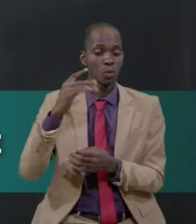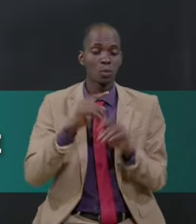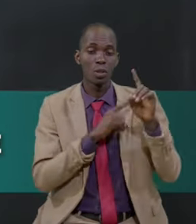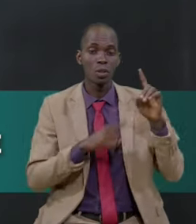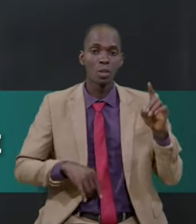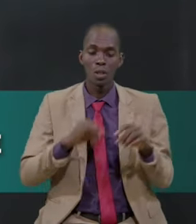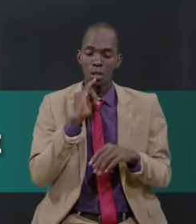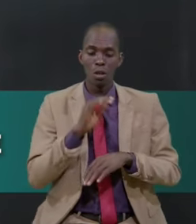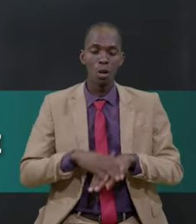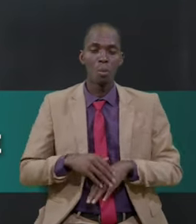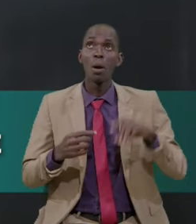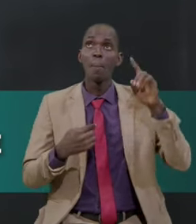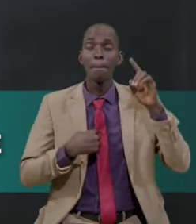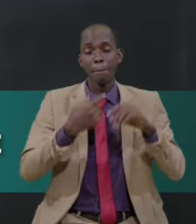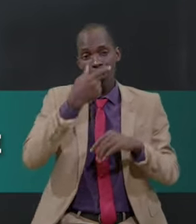parce qu'il m'a oint.